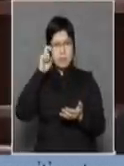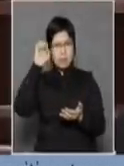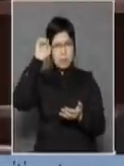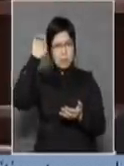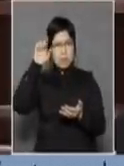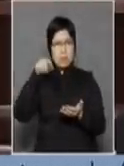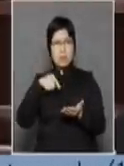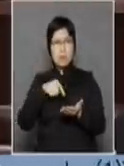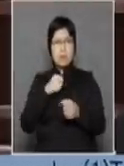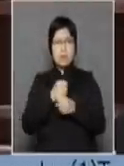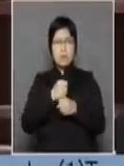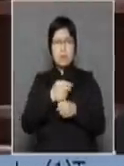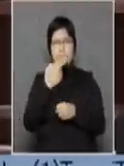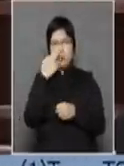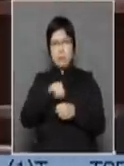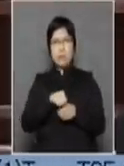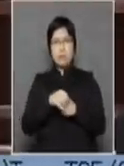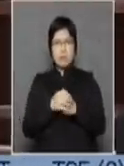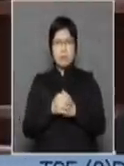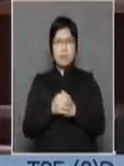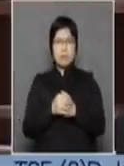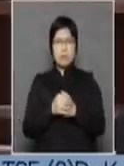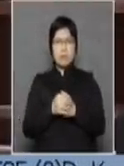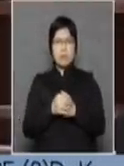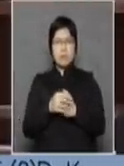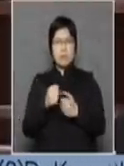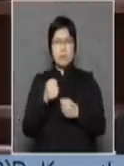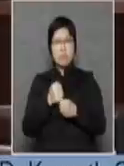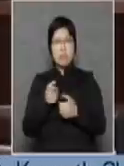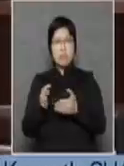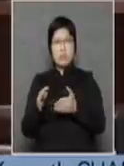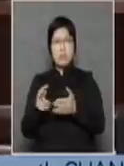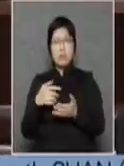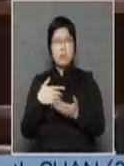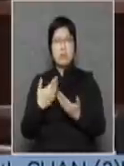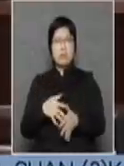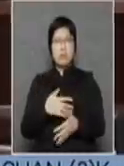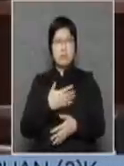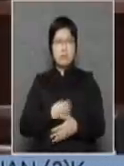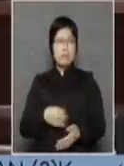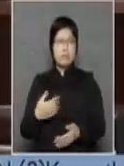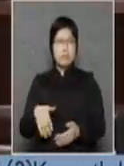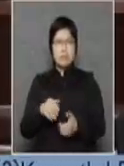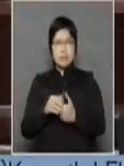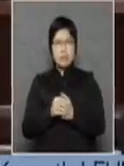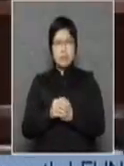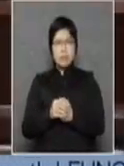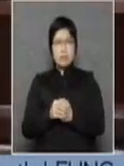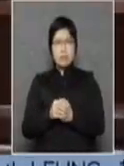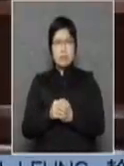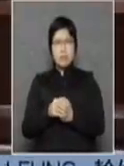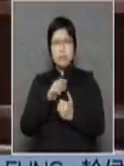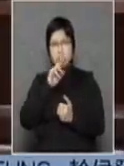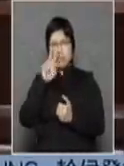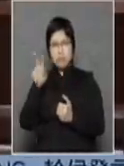他做不到啲乜嘢嘅，亦都可能應該對他死心噶啦。主席，如果睇